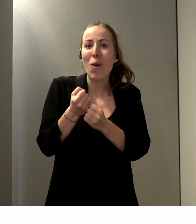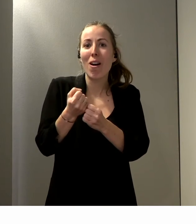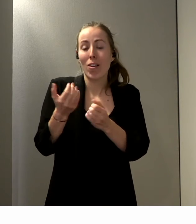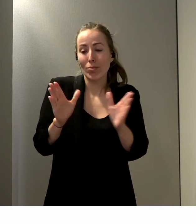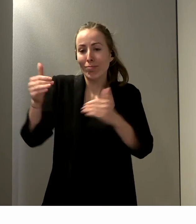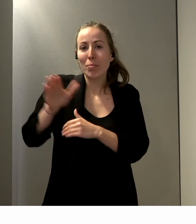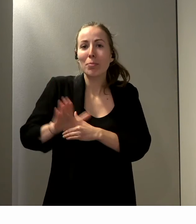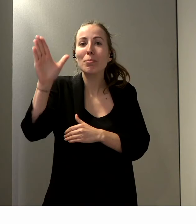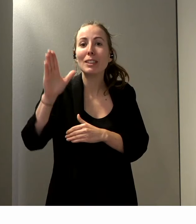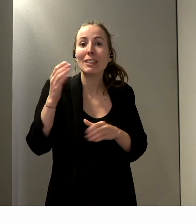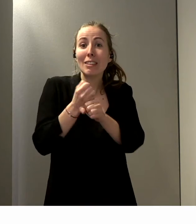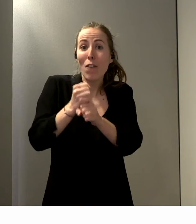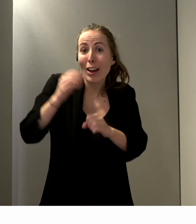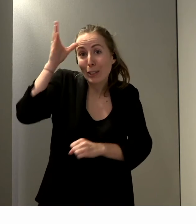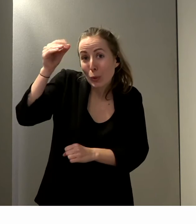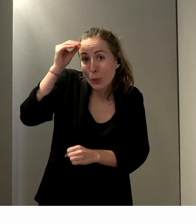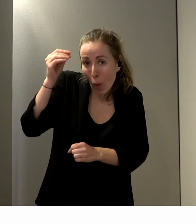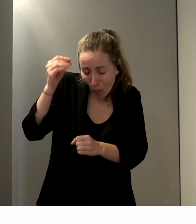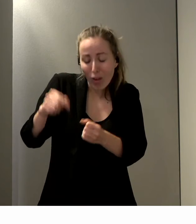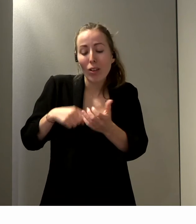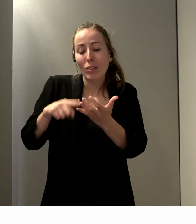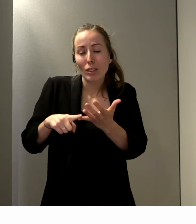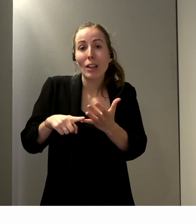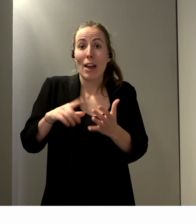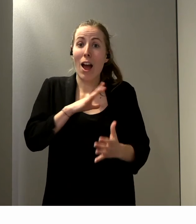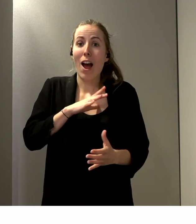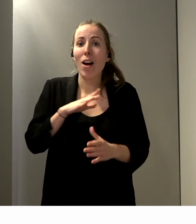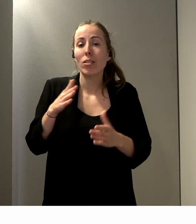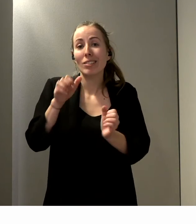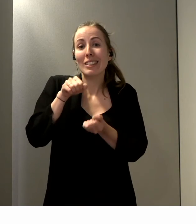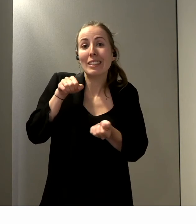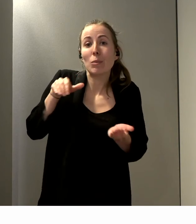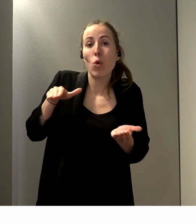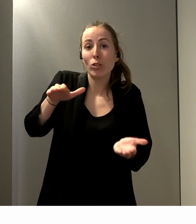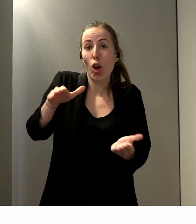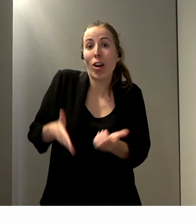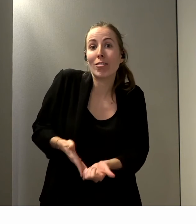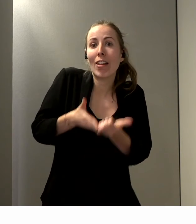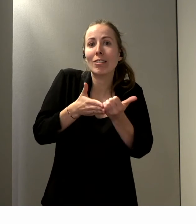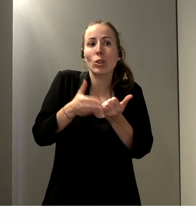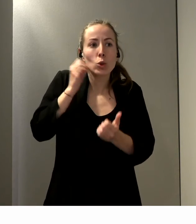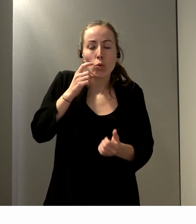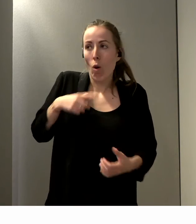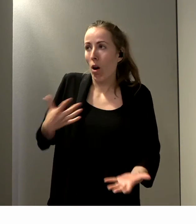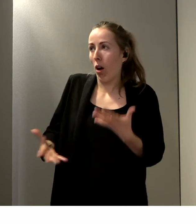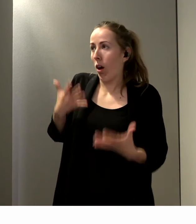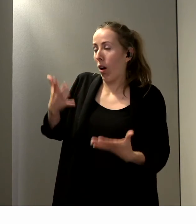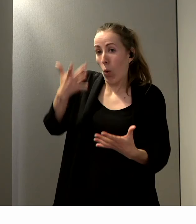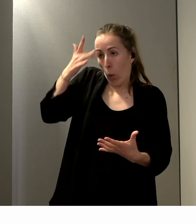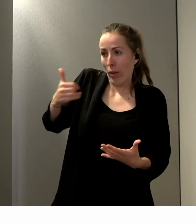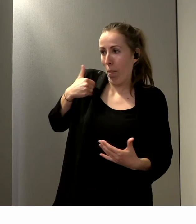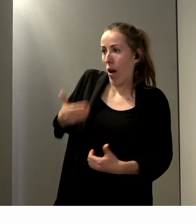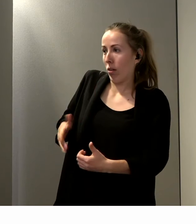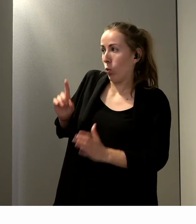jeunes à trouver leur job étudiant. Et puis, vous avez aussi un simulateur d'aide, par exemple, pour connaître aussi toutes vos aides, parce que souvent, on a tendance à ne pas